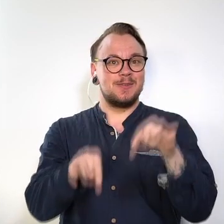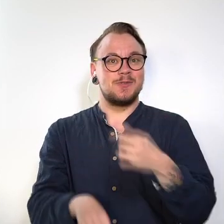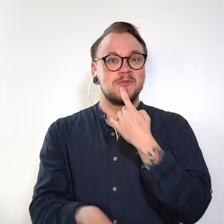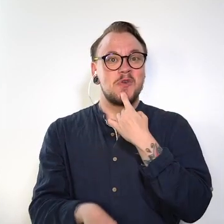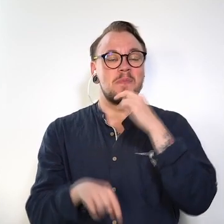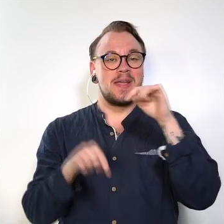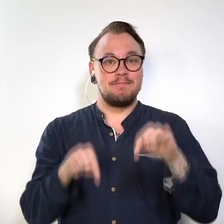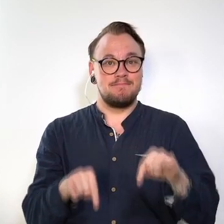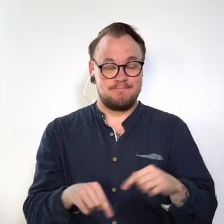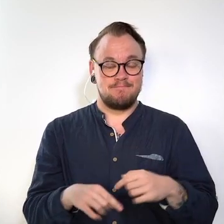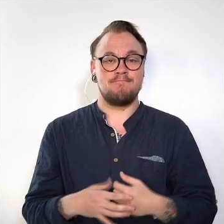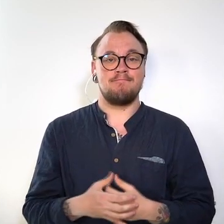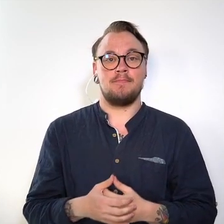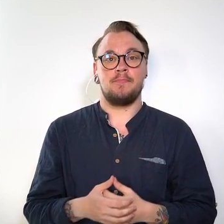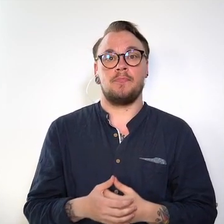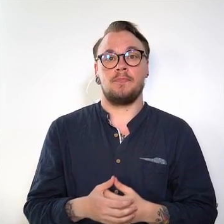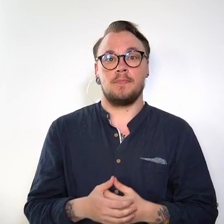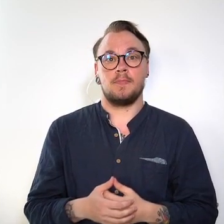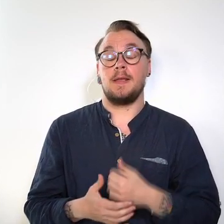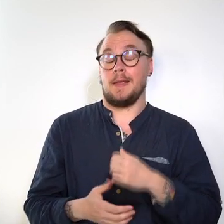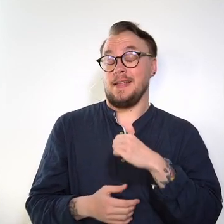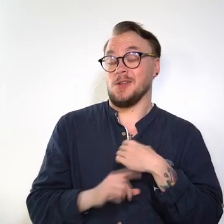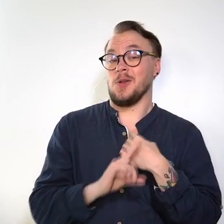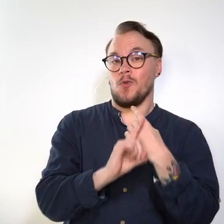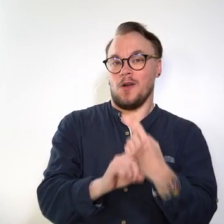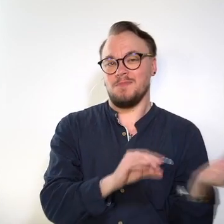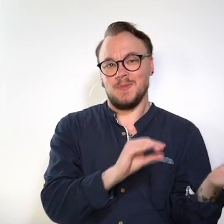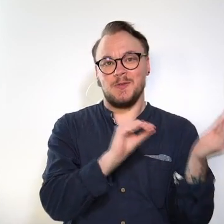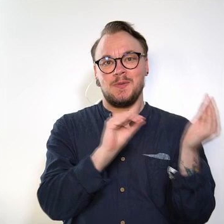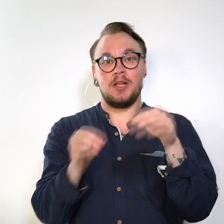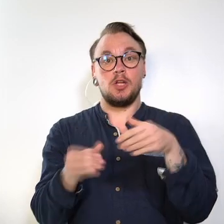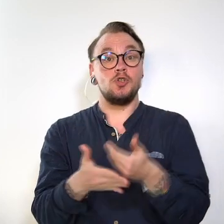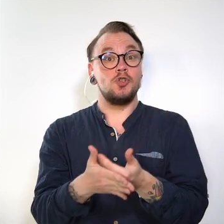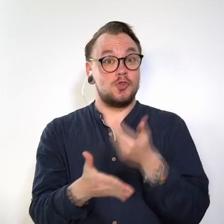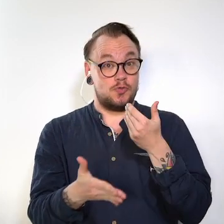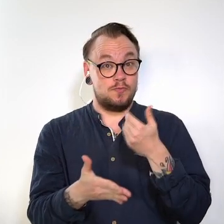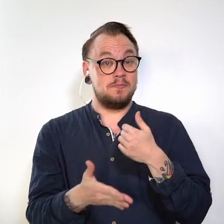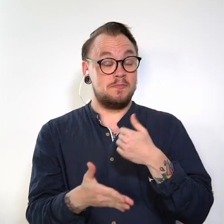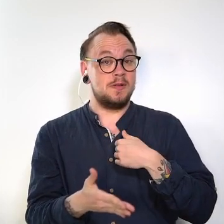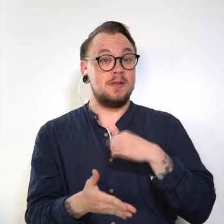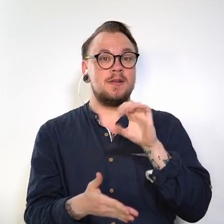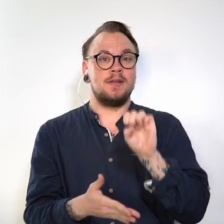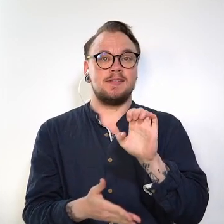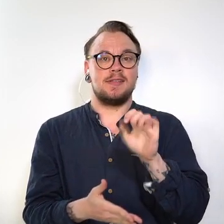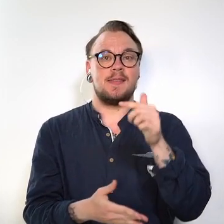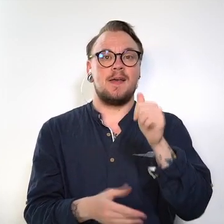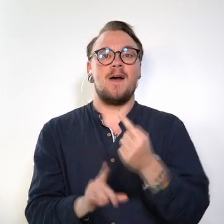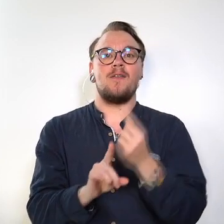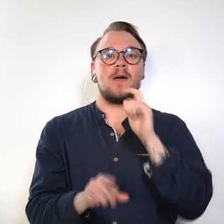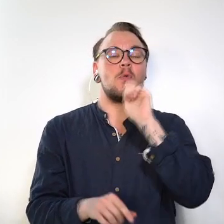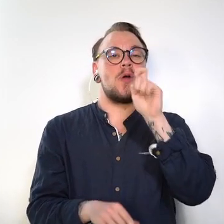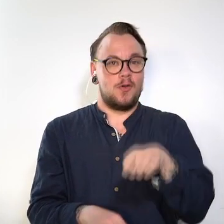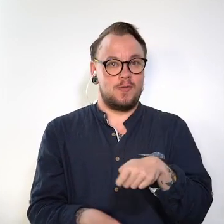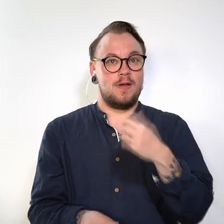Mä olin tuomassa sitä Suomeen, sikäli että musta tuli Setan varapuheenjohtaja vuonna